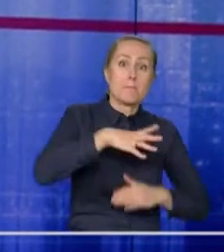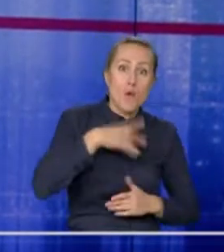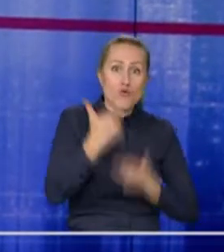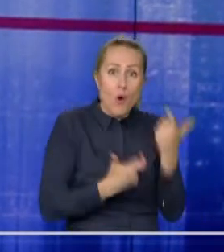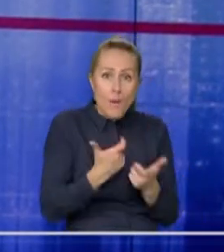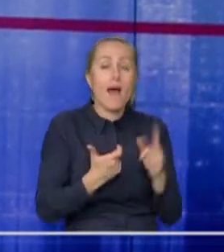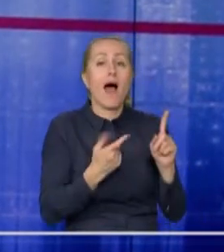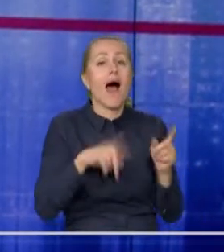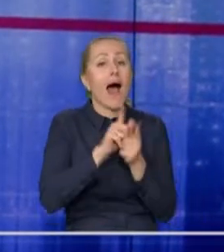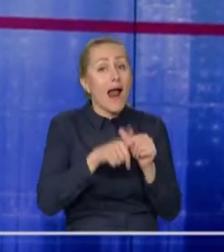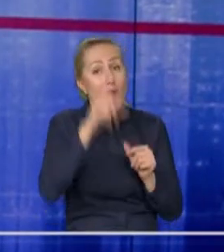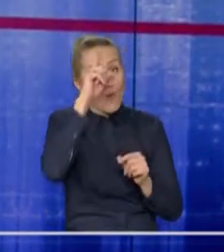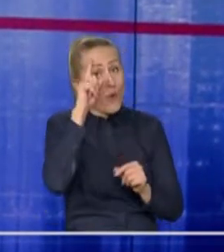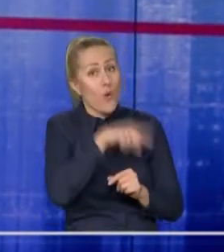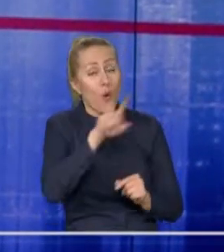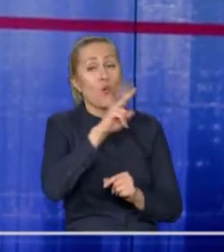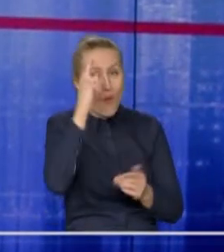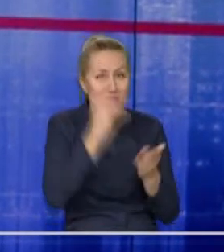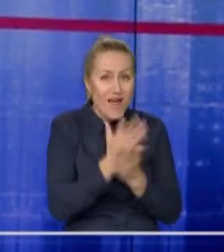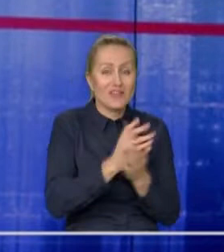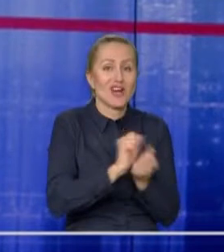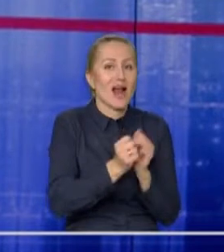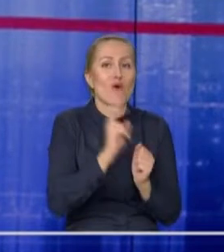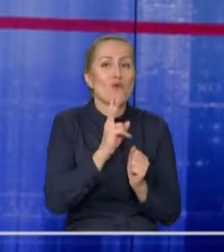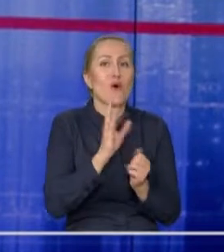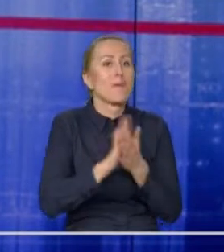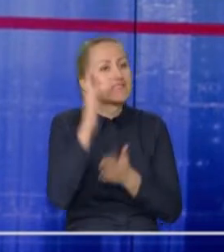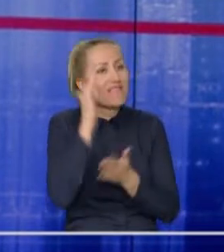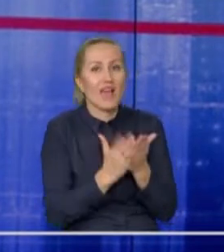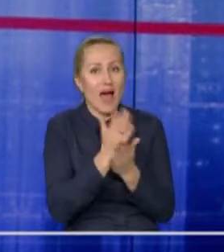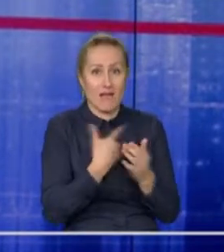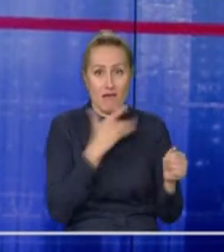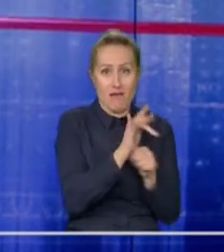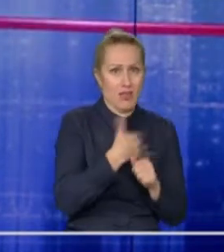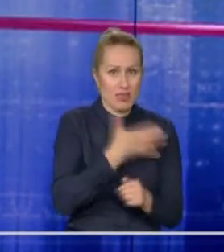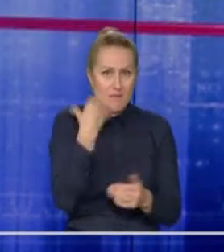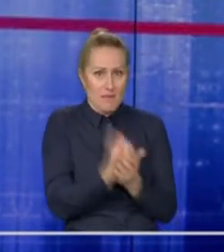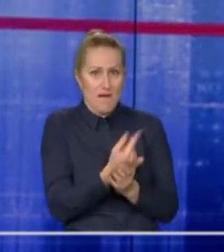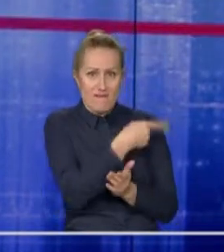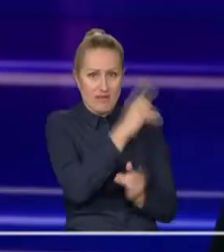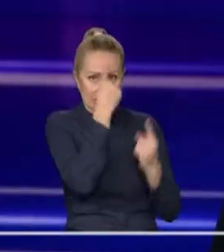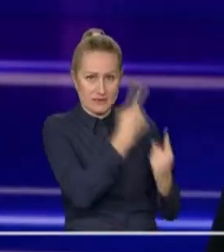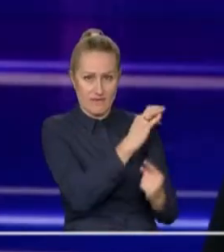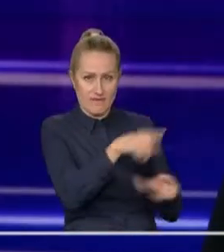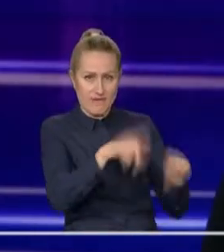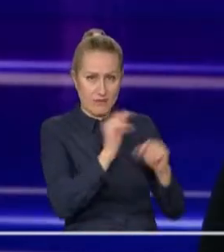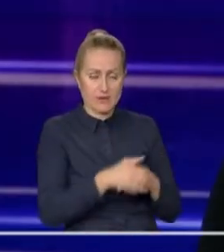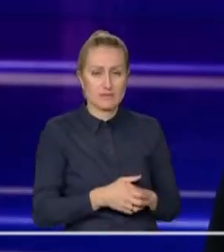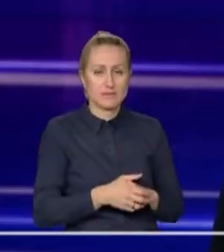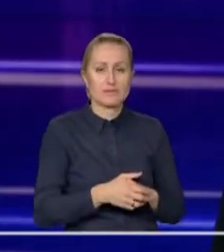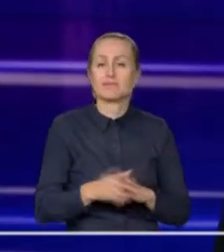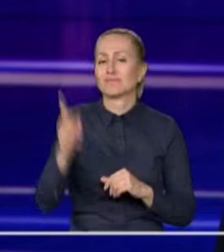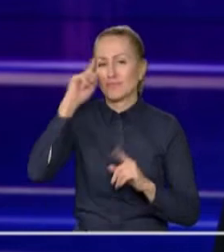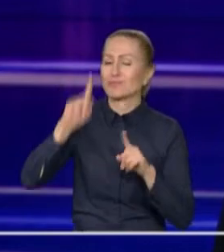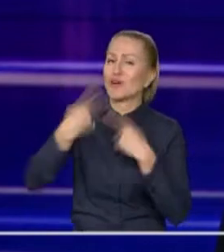Natomiast ludzi, którzy wierzą bądź nie wierzą, krytykować nie możemy, bo to jest ich wybór, absolutnie ich. Tak? Nie musi pan nikogo przekonywać,